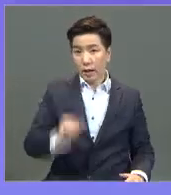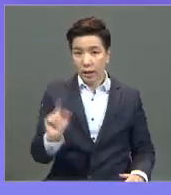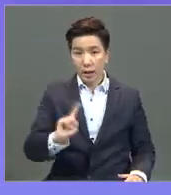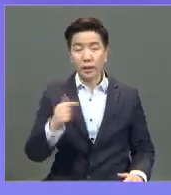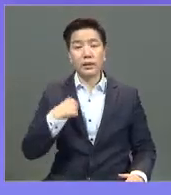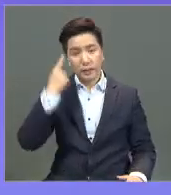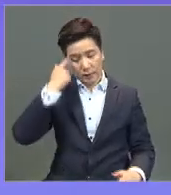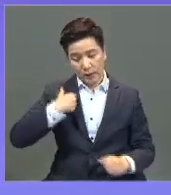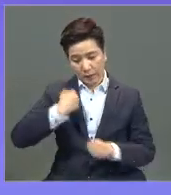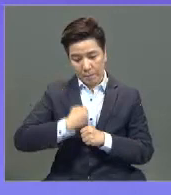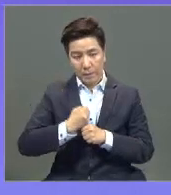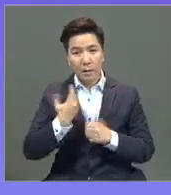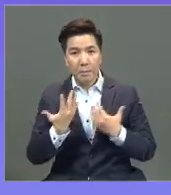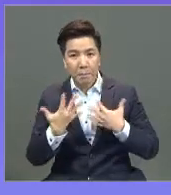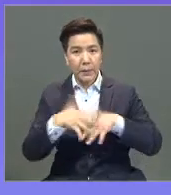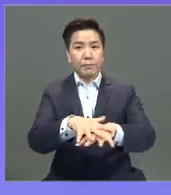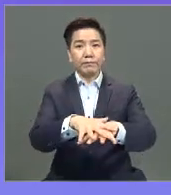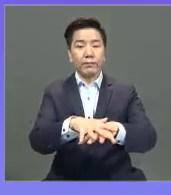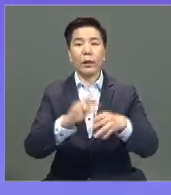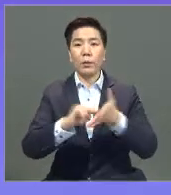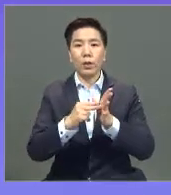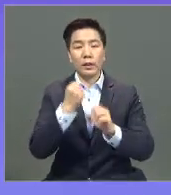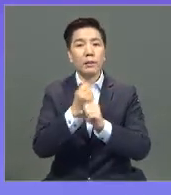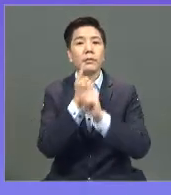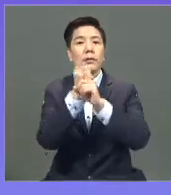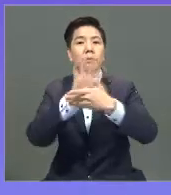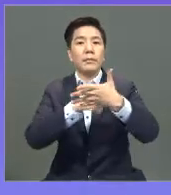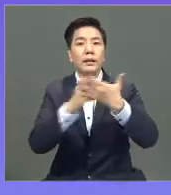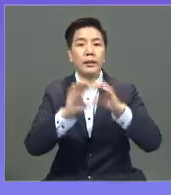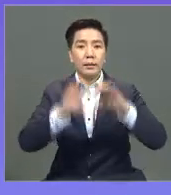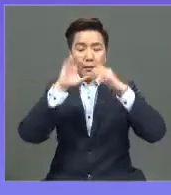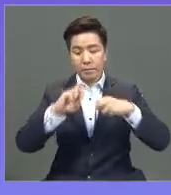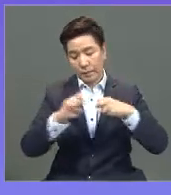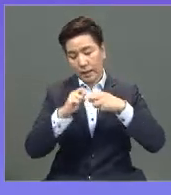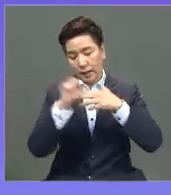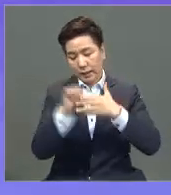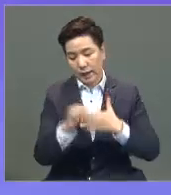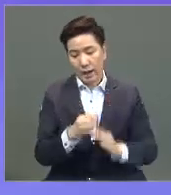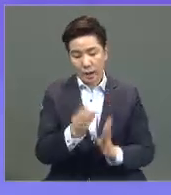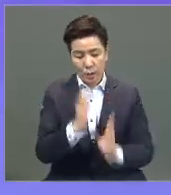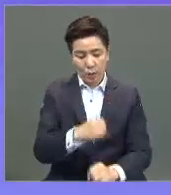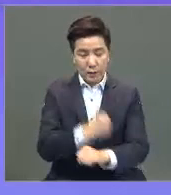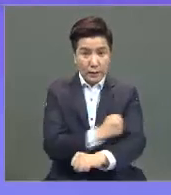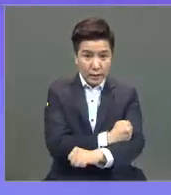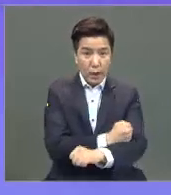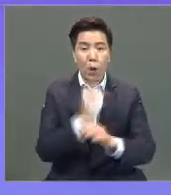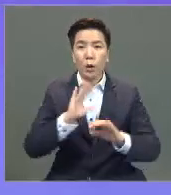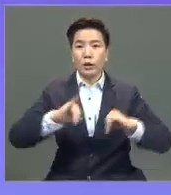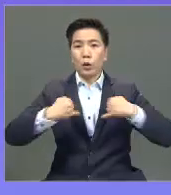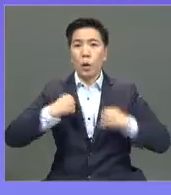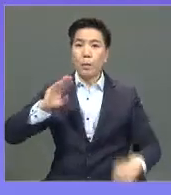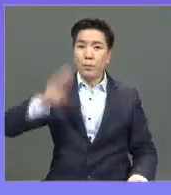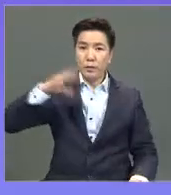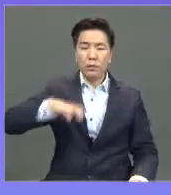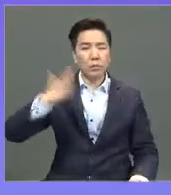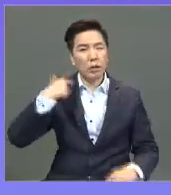นี่ยก็ย้ำว่าจะทำงานอย่างสอดผสานกันนะคะแล้วก็จะสนองนโยบายรัฐบาลเพื่อแก้ปัญหาให้แรงงานรวมไปถึงนายจ้างทั้งหลายหลังจ